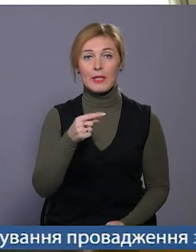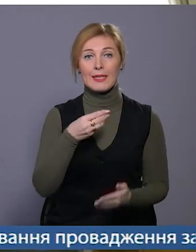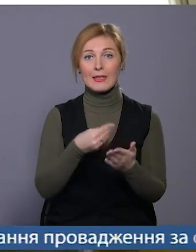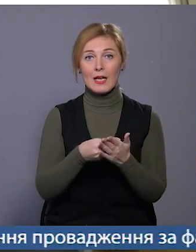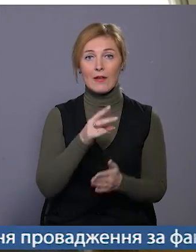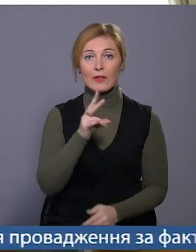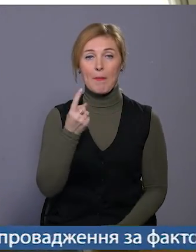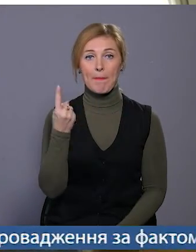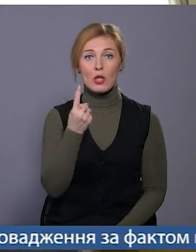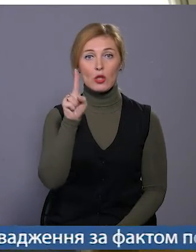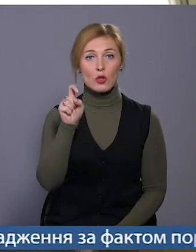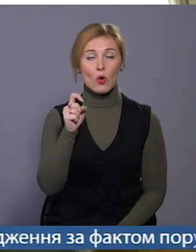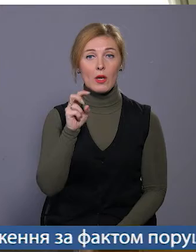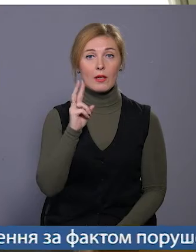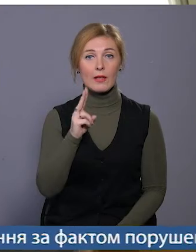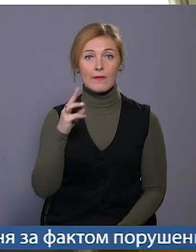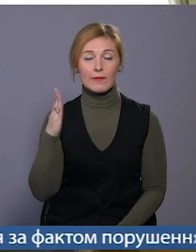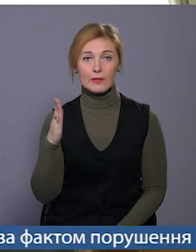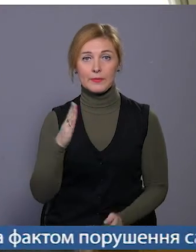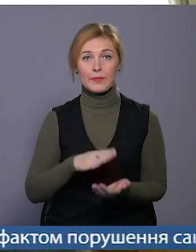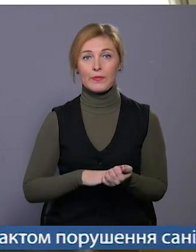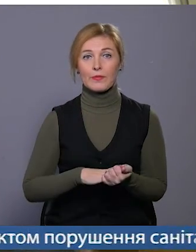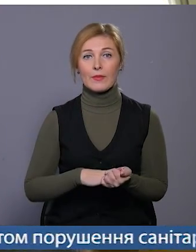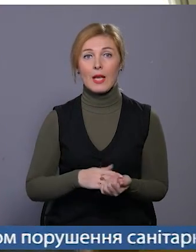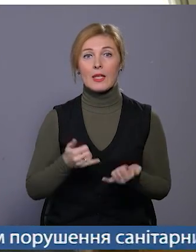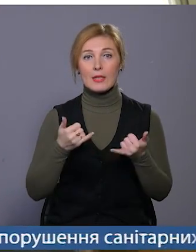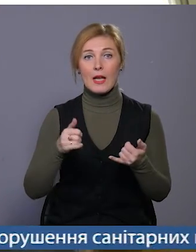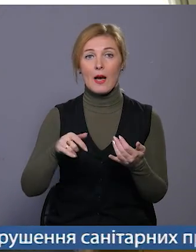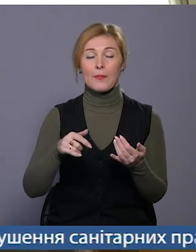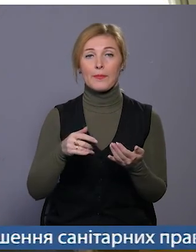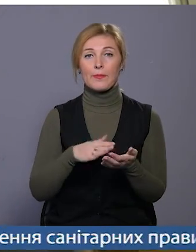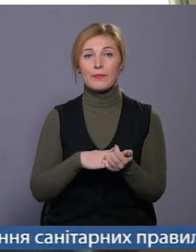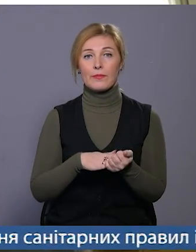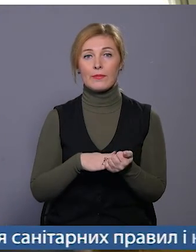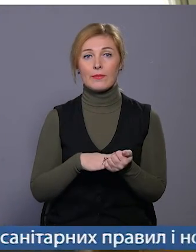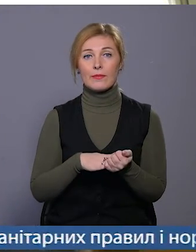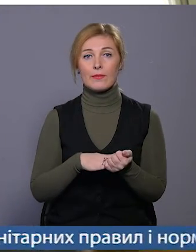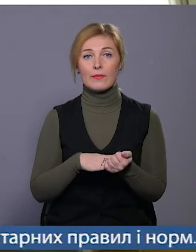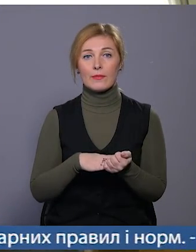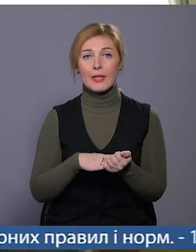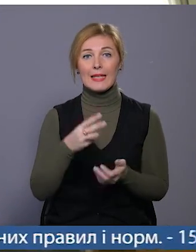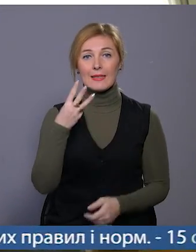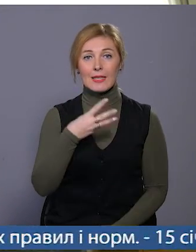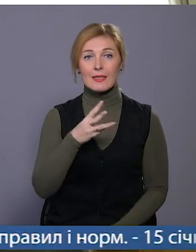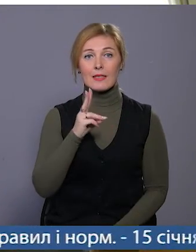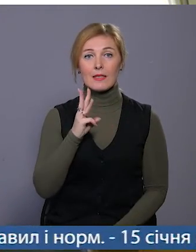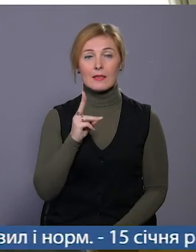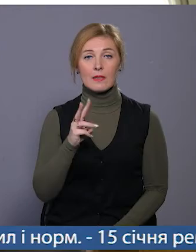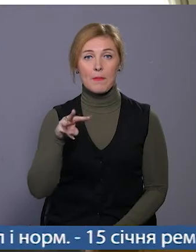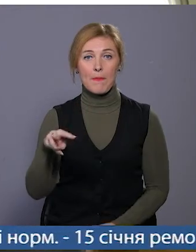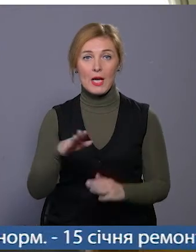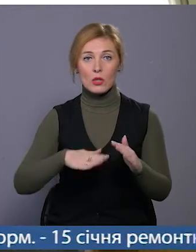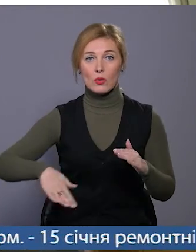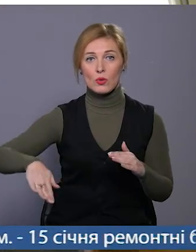відмінені пільговий тариф 30% знижка для містопупників атомних електростанцій 30-кілометрової зони. Так